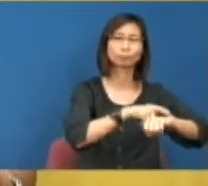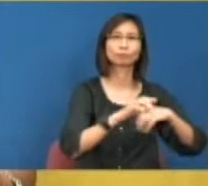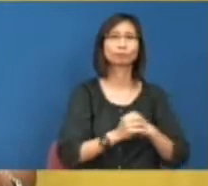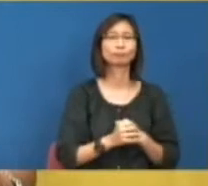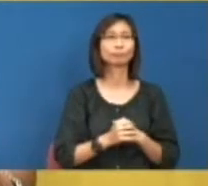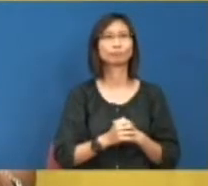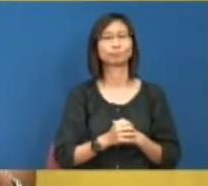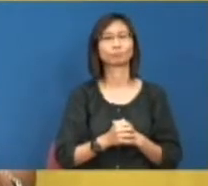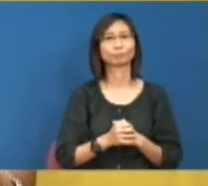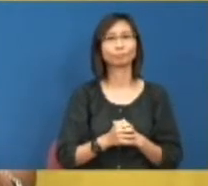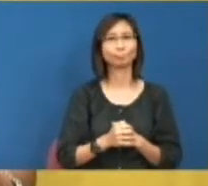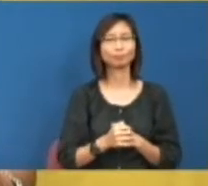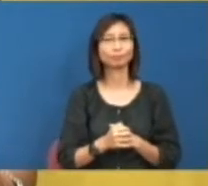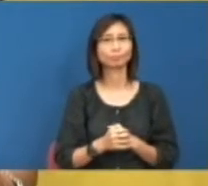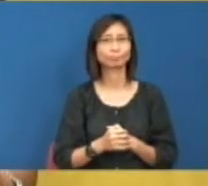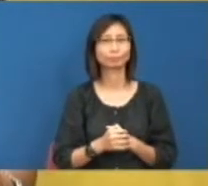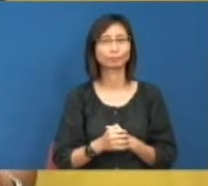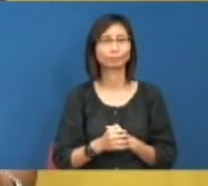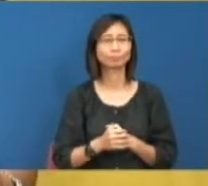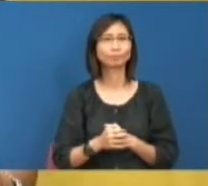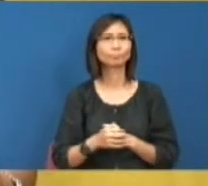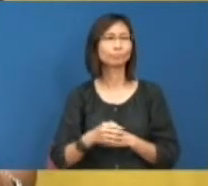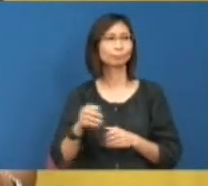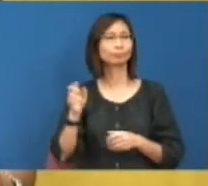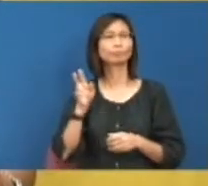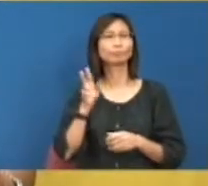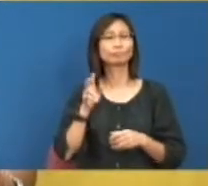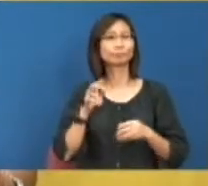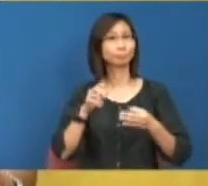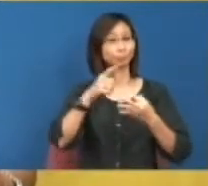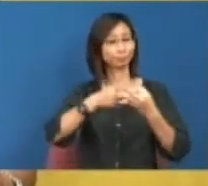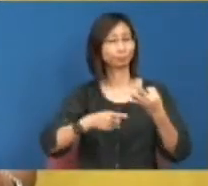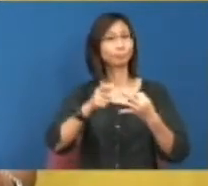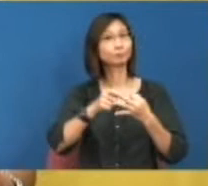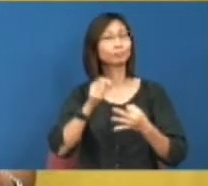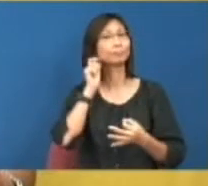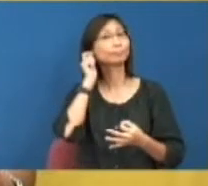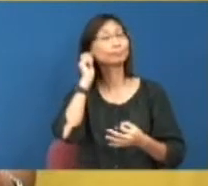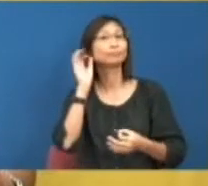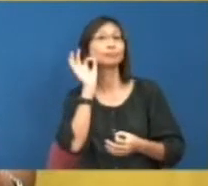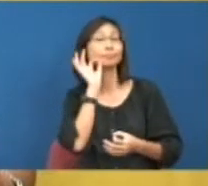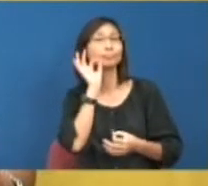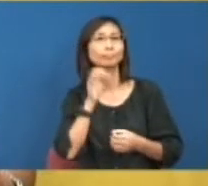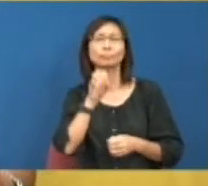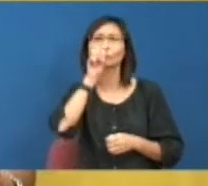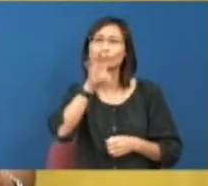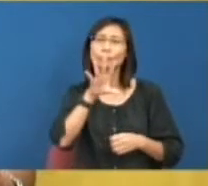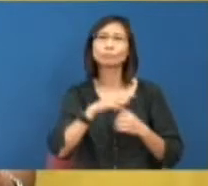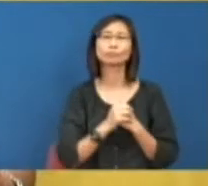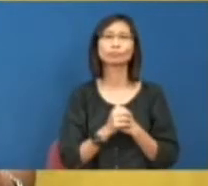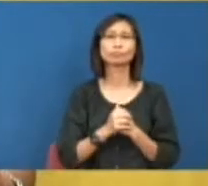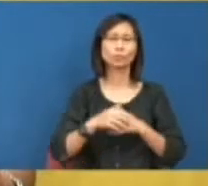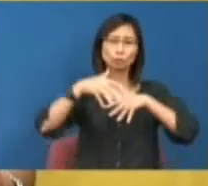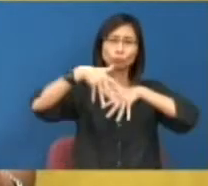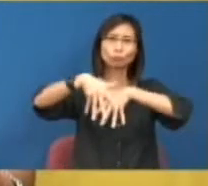先后被拘捕这样。李慧玲讲什么呢？他就为那些即游行的群众感觉到不值，就